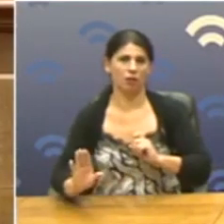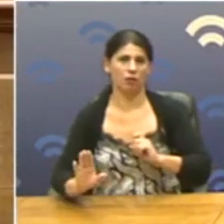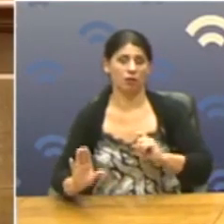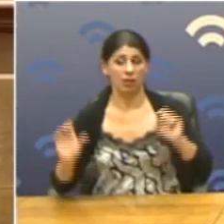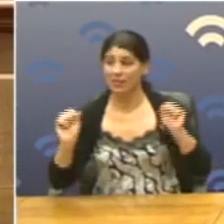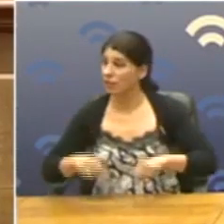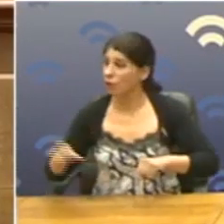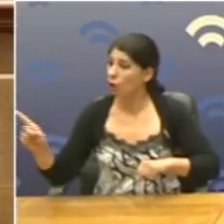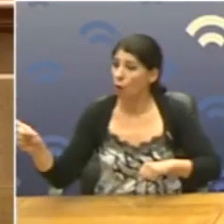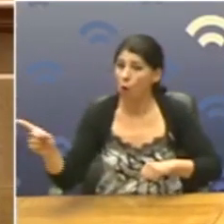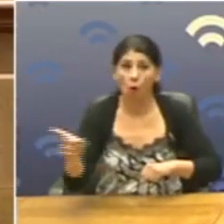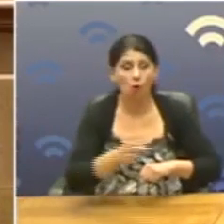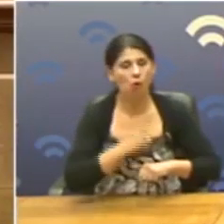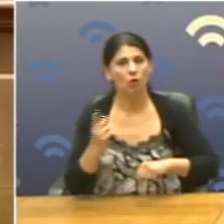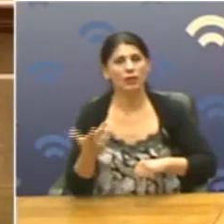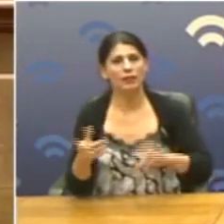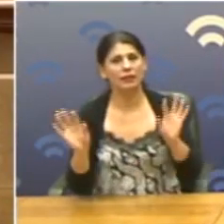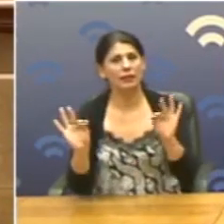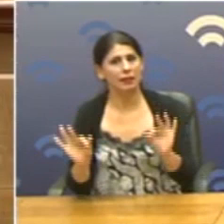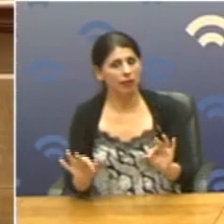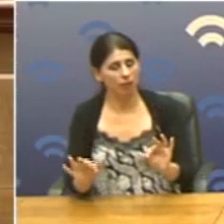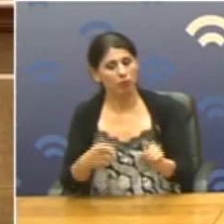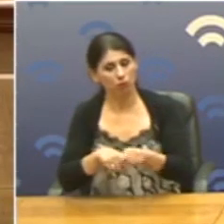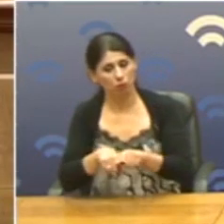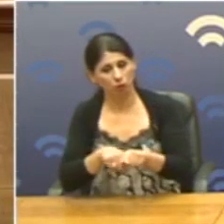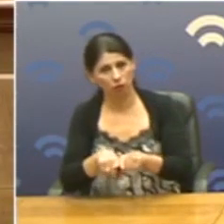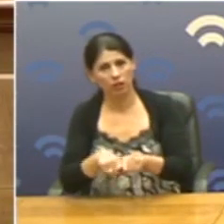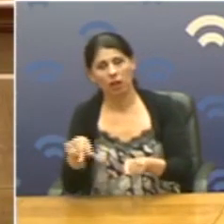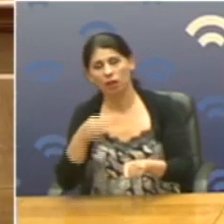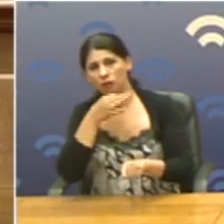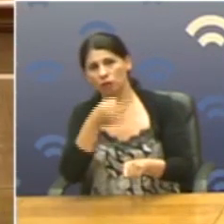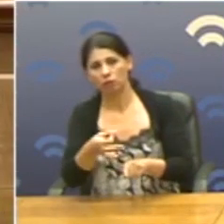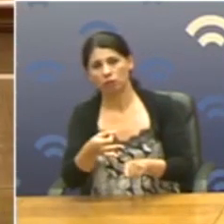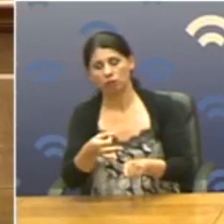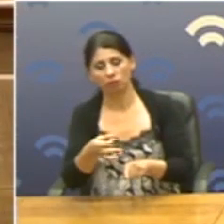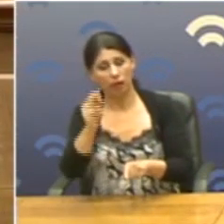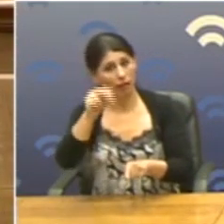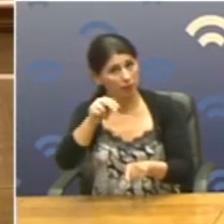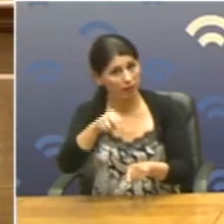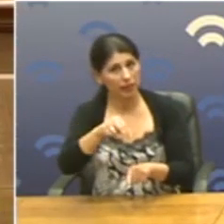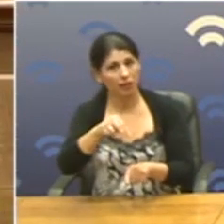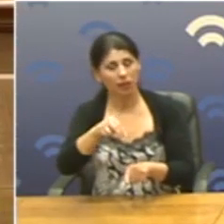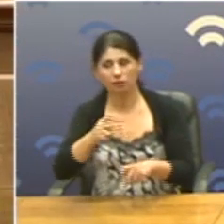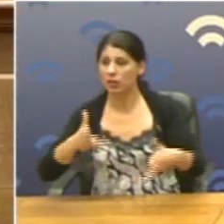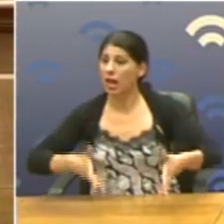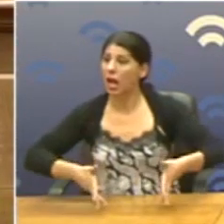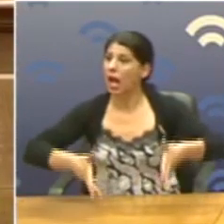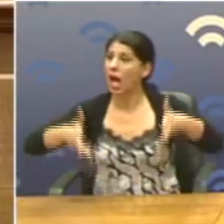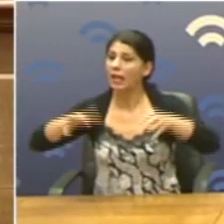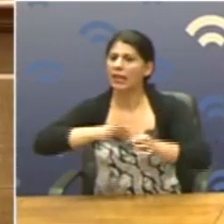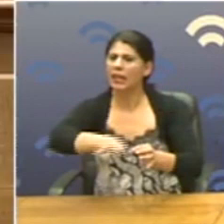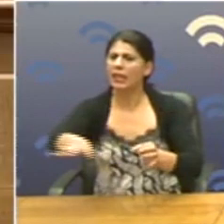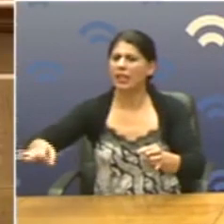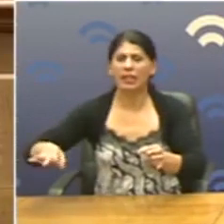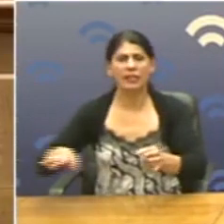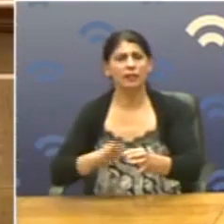Συμφωνείτε όλοι σας με τις ρυθμίσεις που αφορούν τη λεγόμενη αξιοποίηση της ακίνητης περιουσίας των